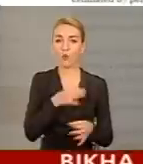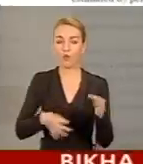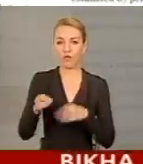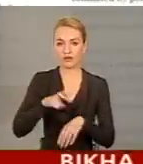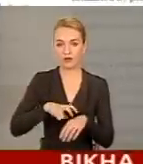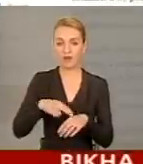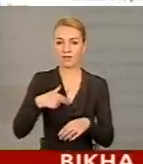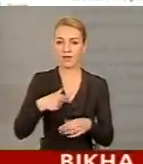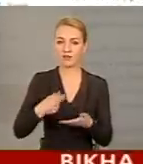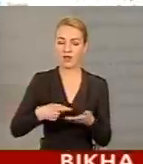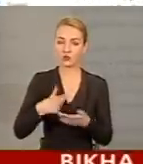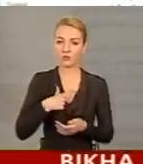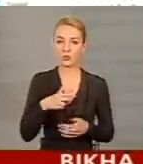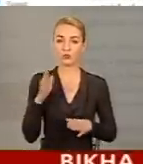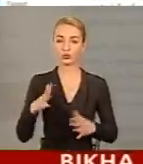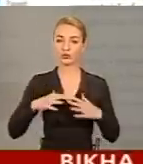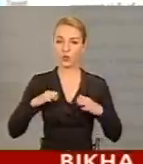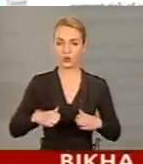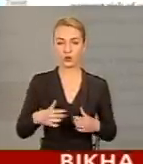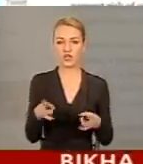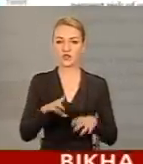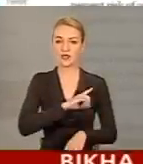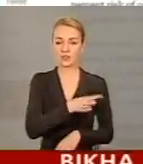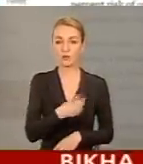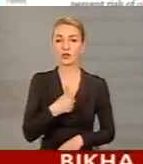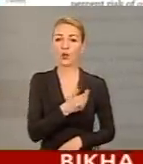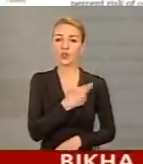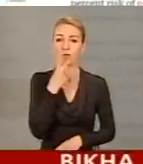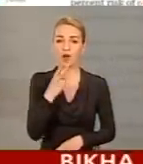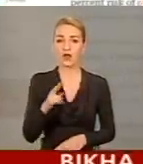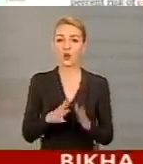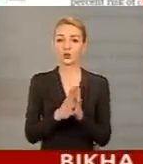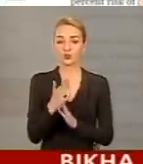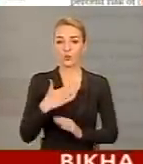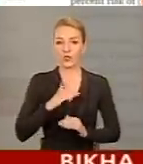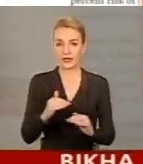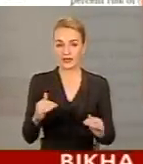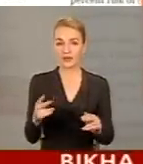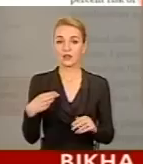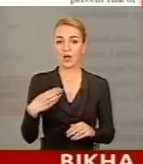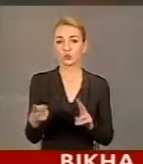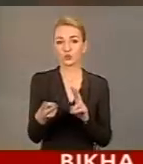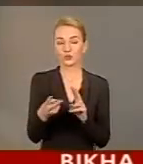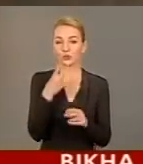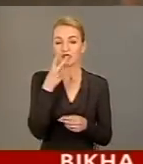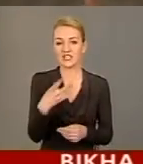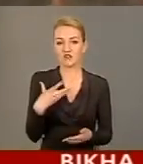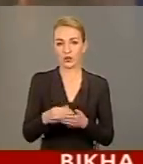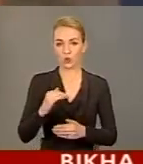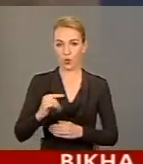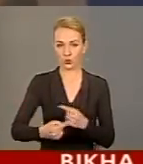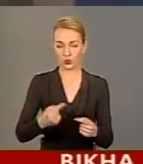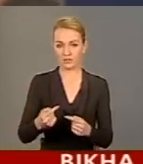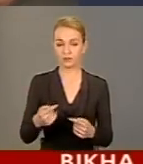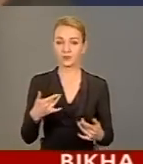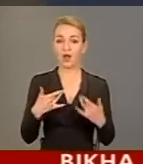собі: будь спокійною, залишайся сильною. Мені дуже хочеться бачити, як ростуть мої діти та зустріти своїх онуків. Акторці